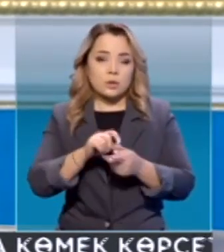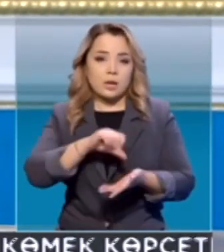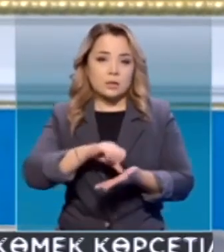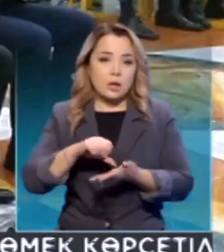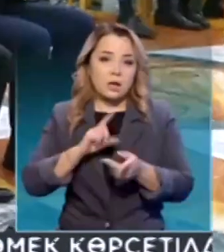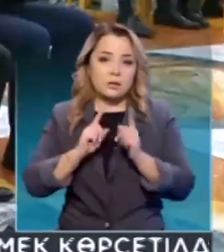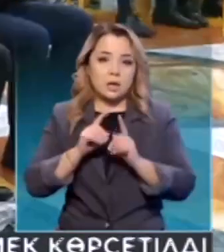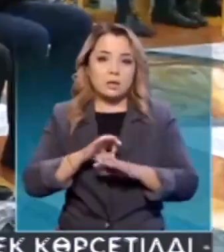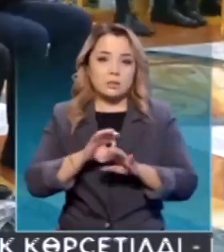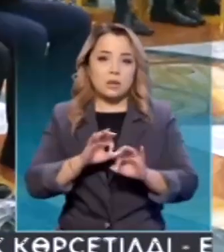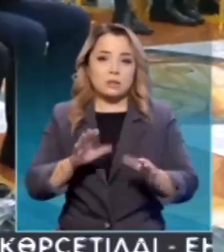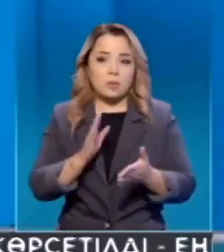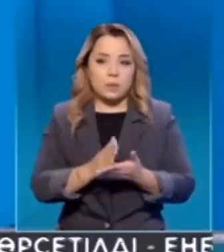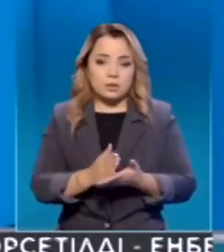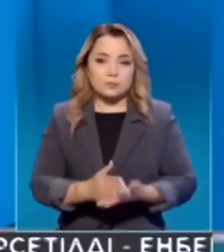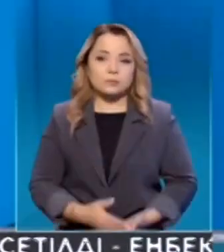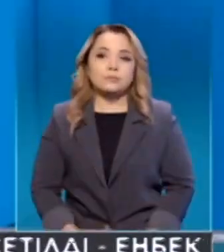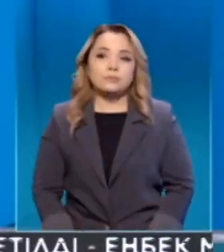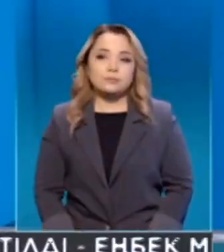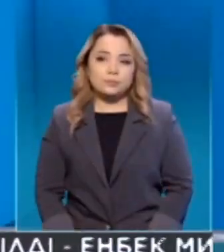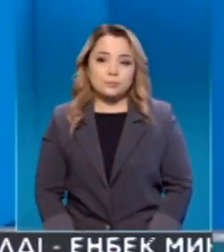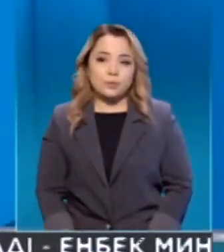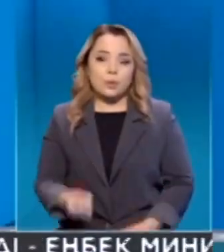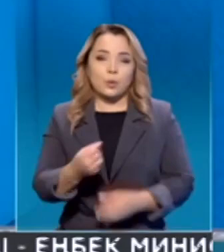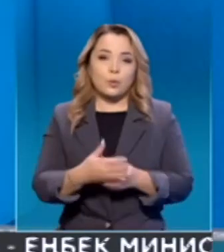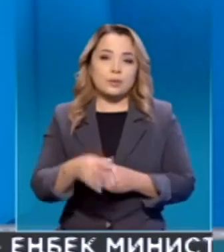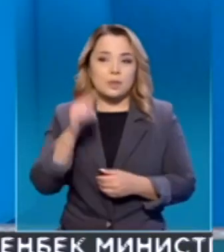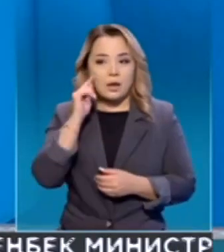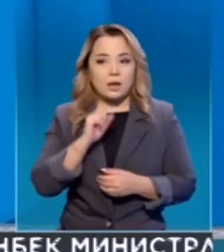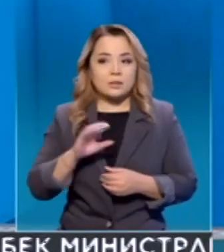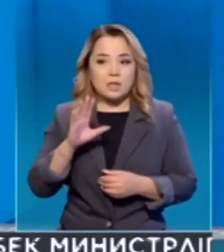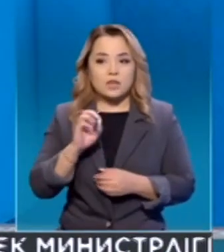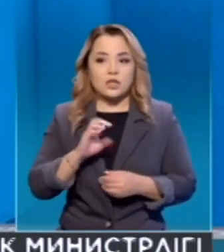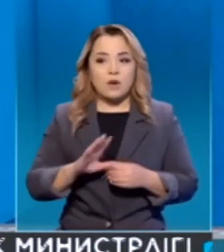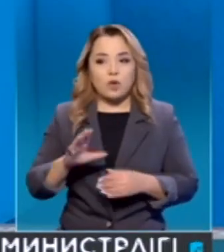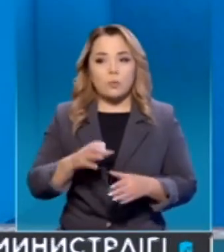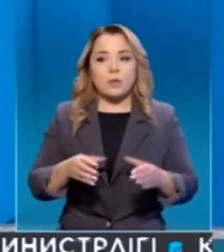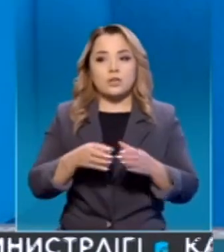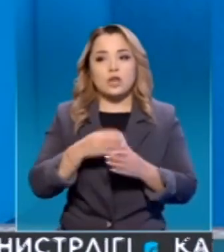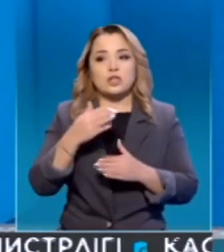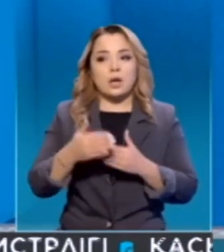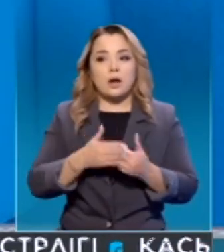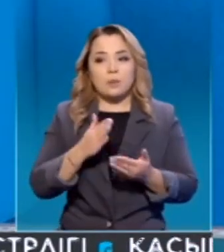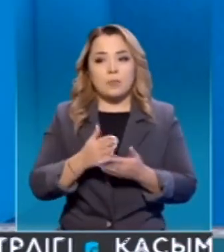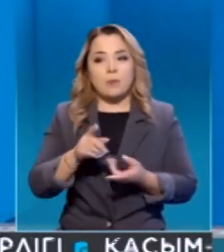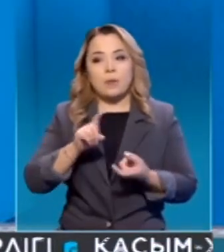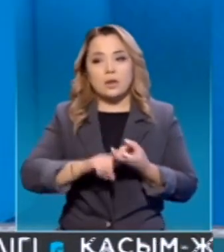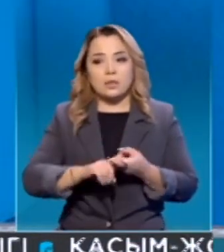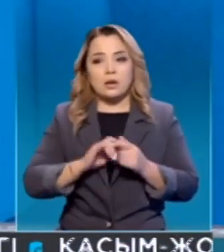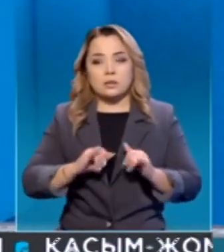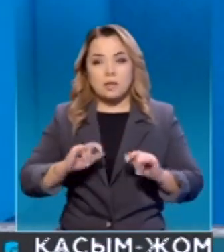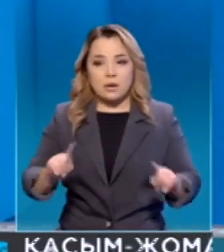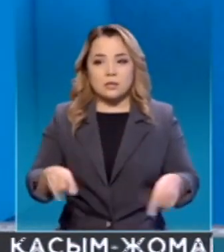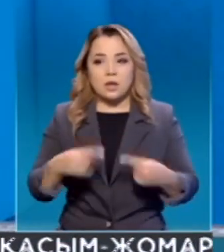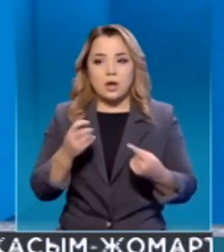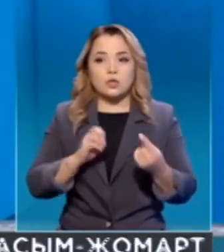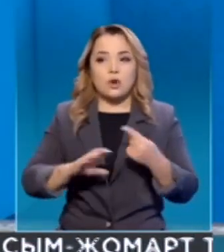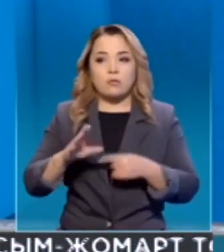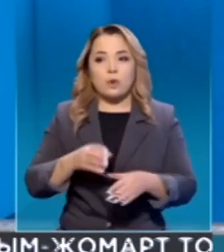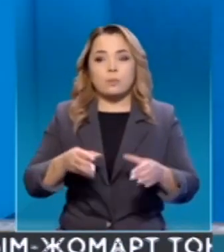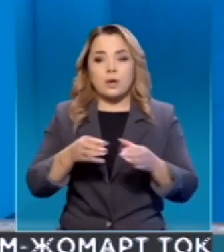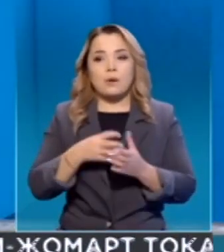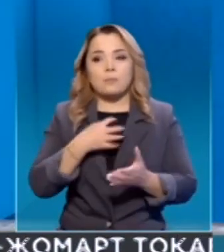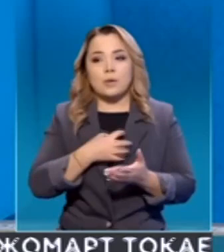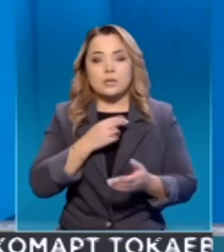мәселесін талқыладық. Орталық Азия мен Еуропа бір-біріне жақындай түсіп, арадағы байланыс нығайып келеді. Қазақстан Еуропалық одақтың